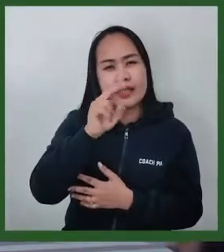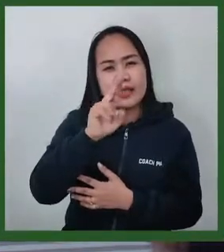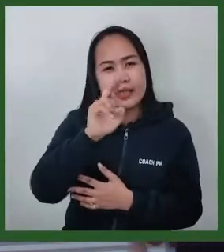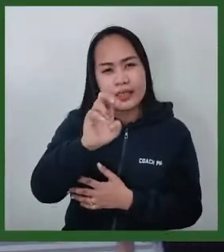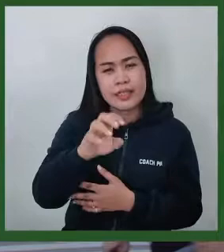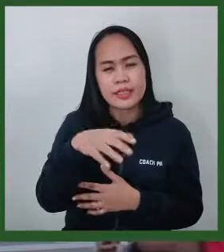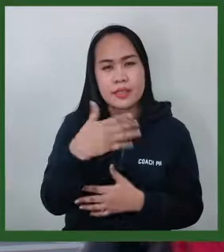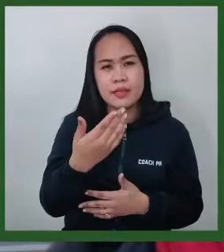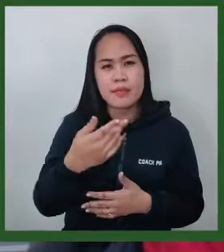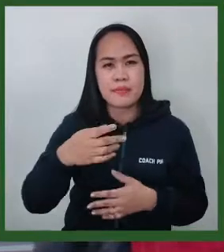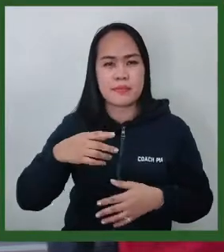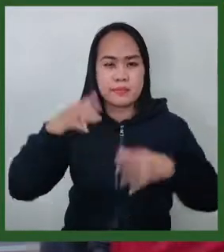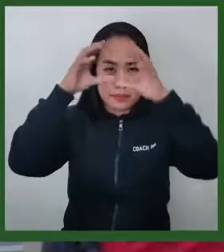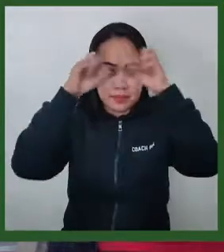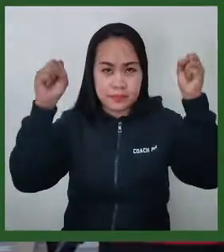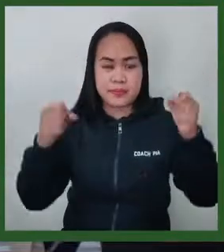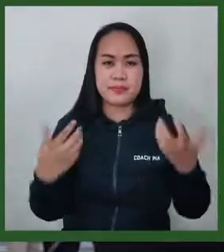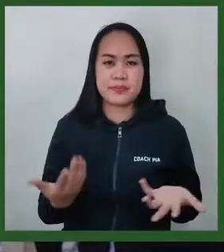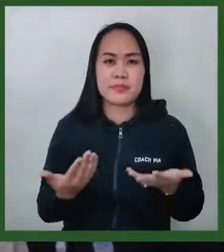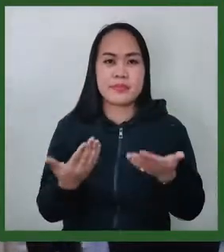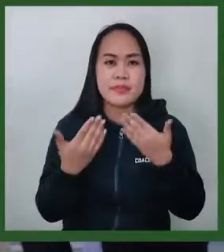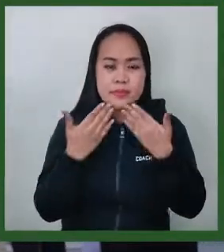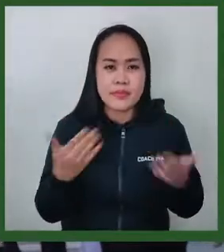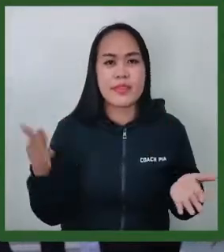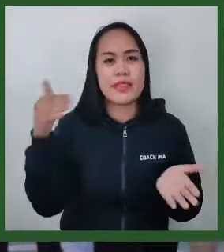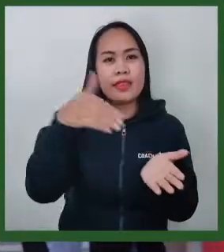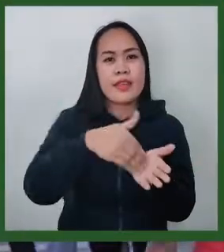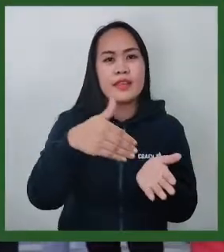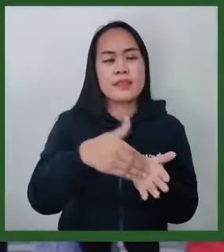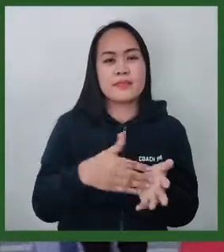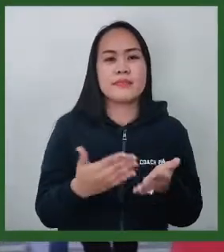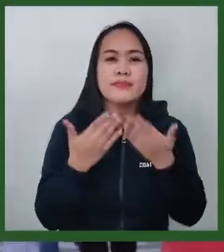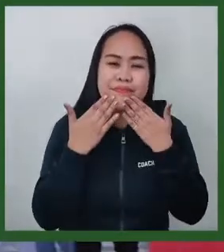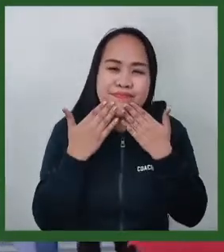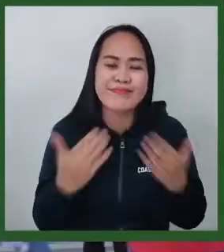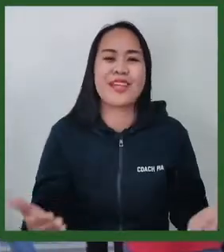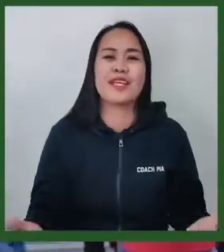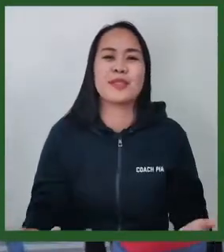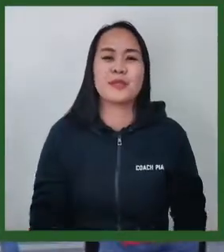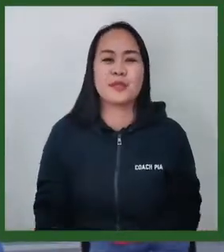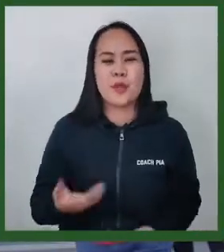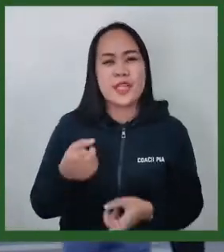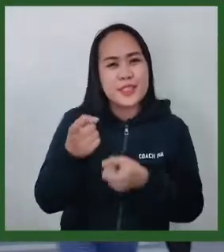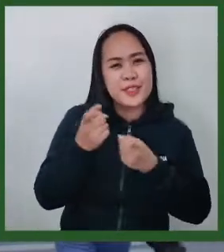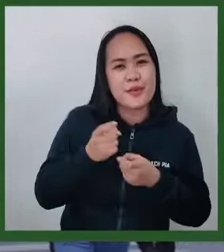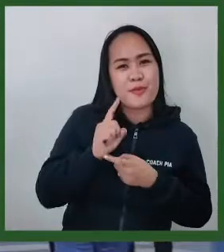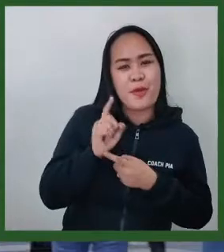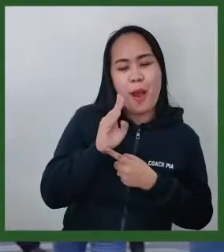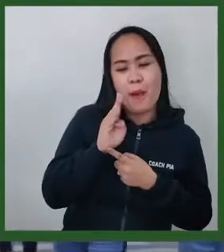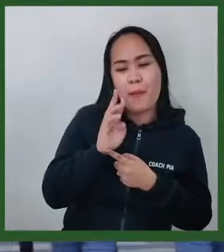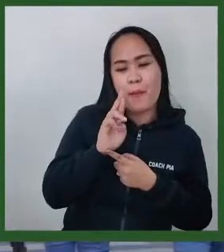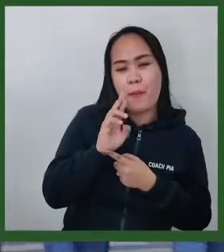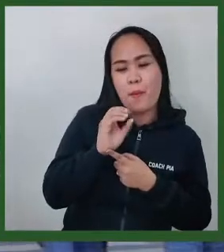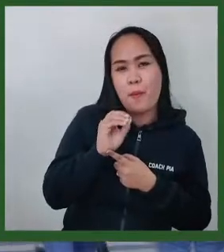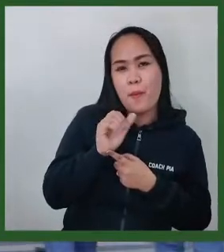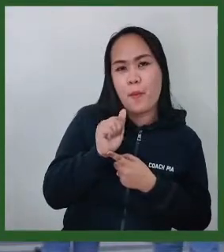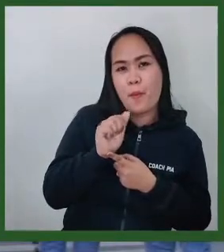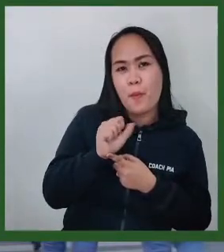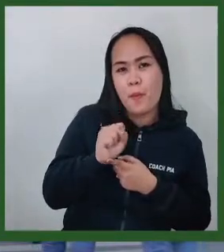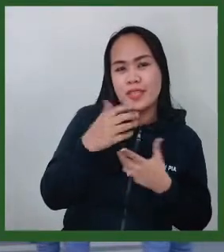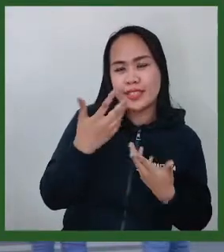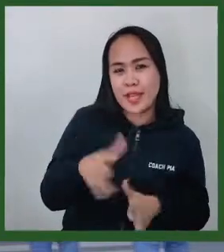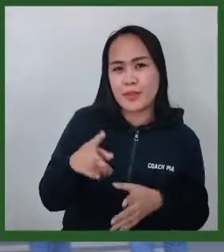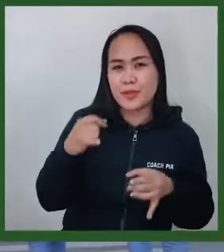inyong pagpasyal sa Barangay San Antonio. At kami nagpapasalamat din po sa inyong binigay na broas, no, at sa pansit